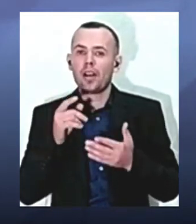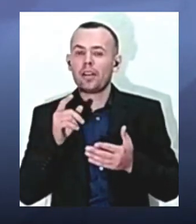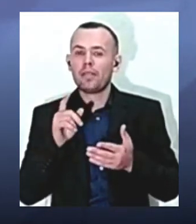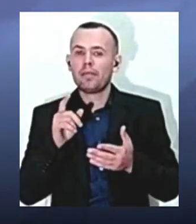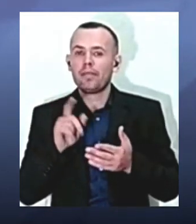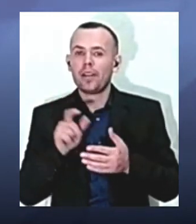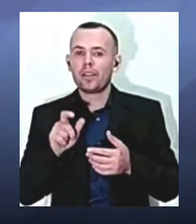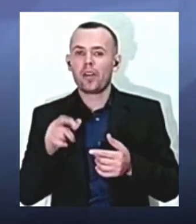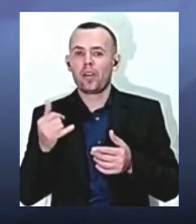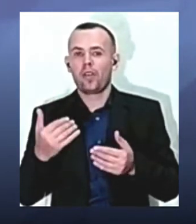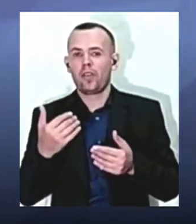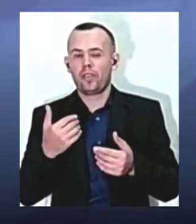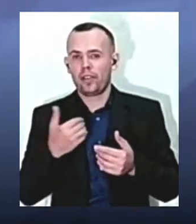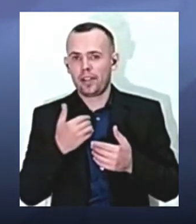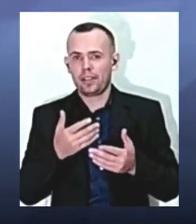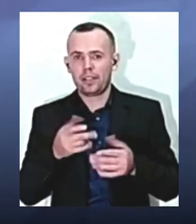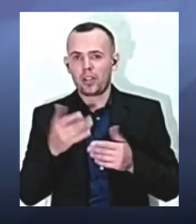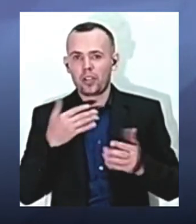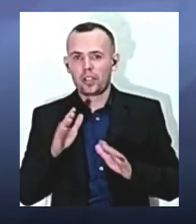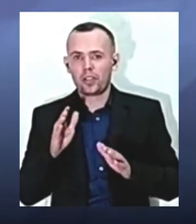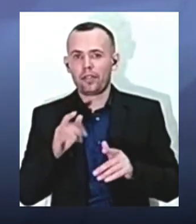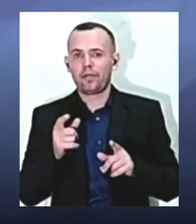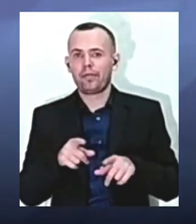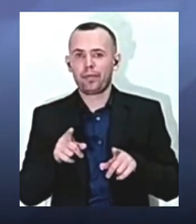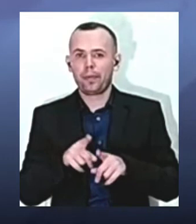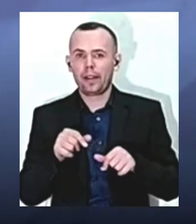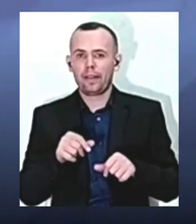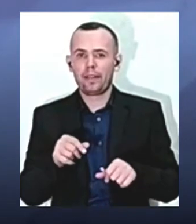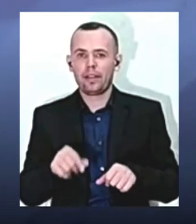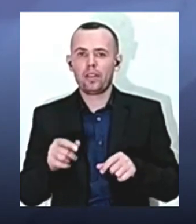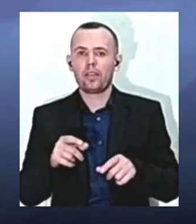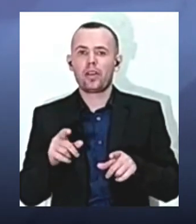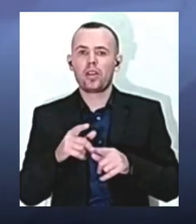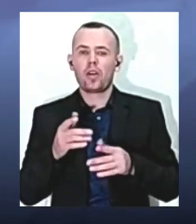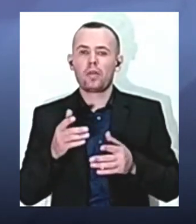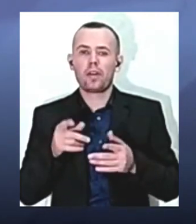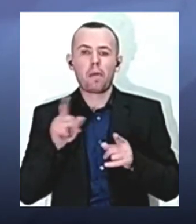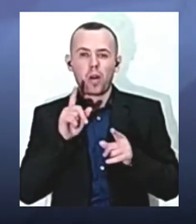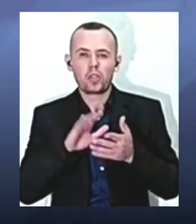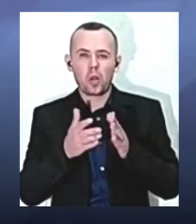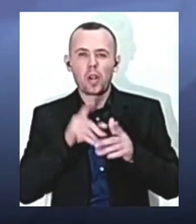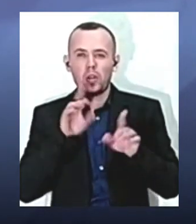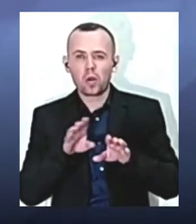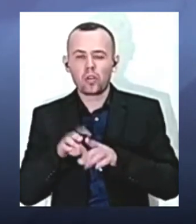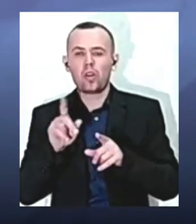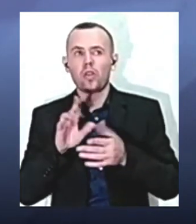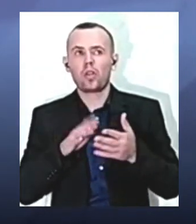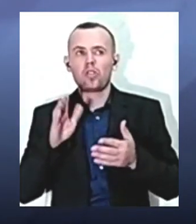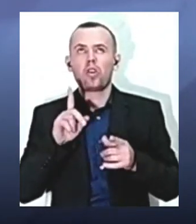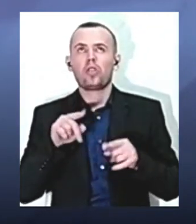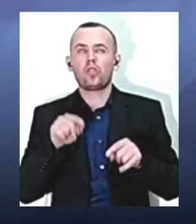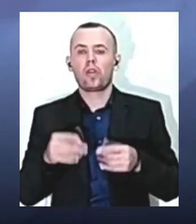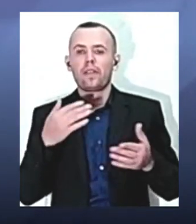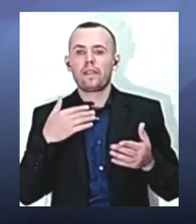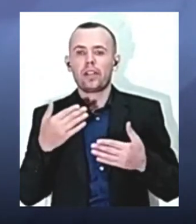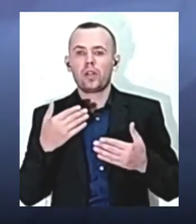не стосуються. Це люди готові підтримати. Якби на півдні ситуація схожа в тому плані, що тут якихось кардинальних відмінностей